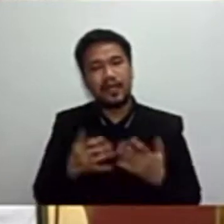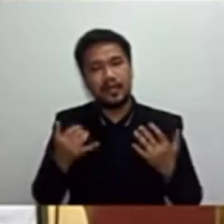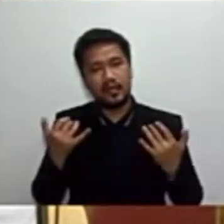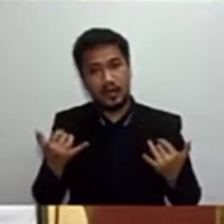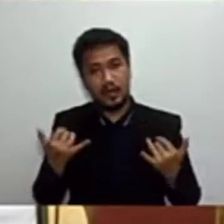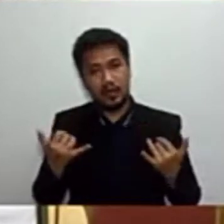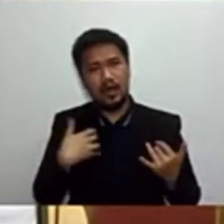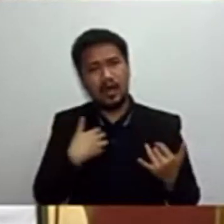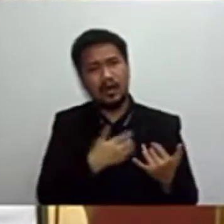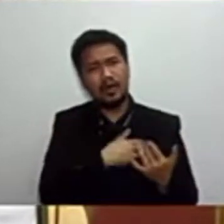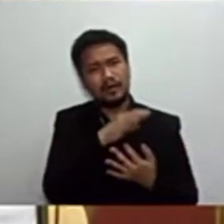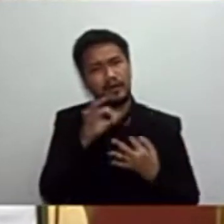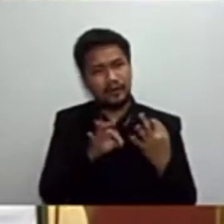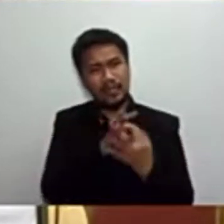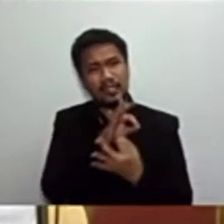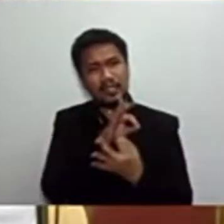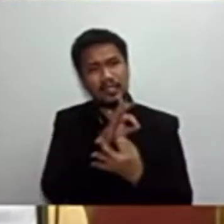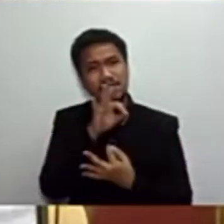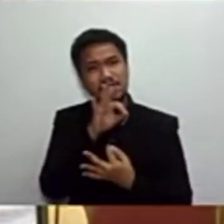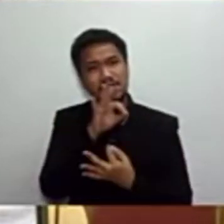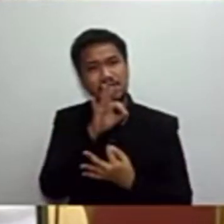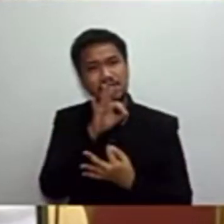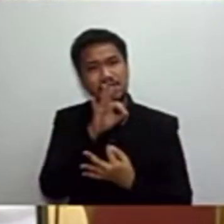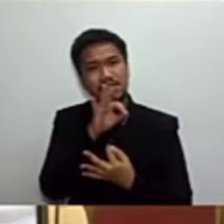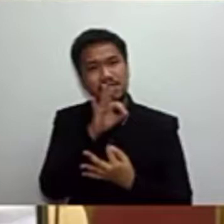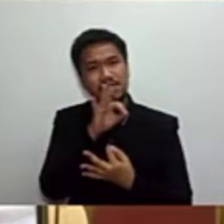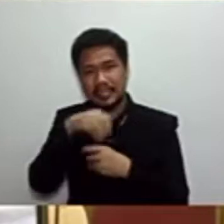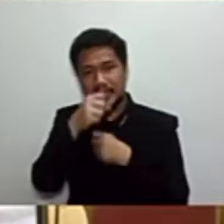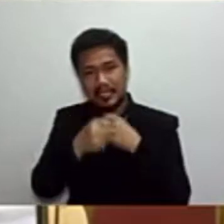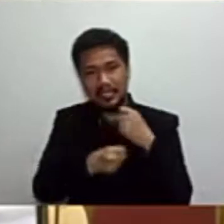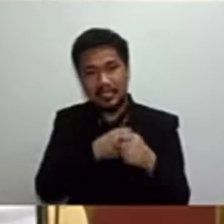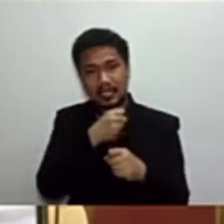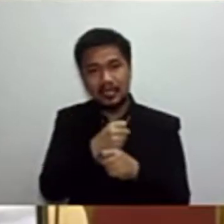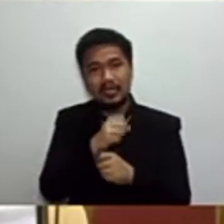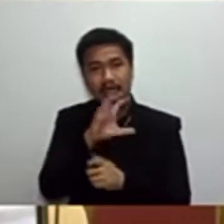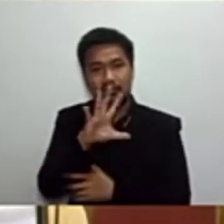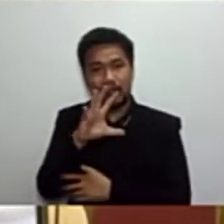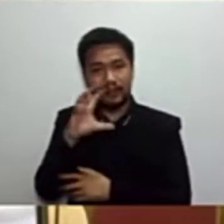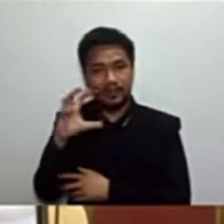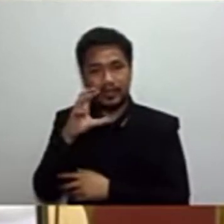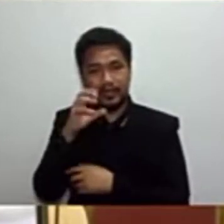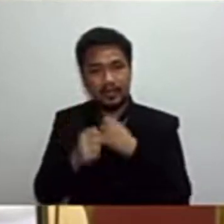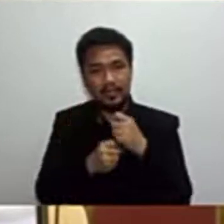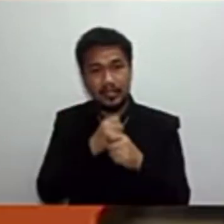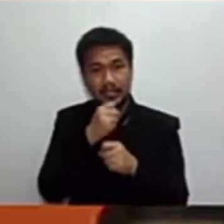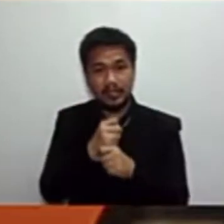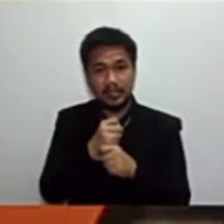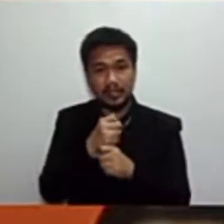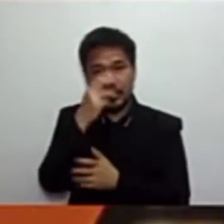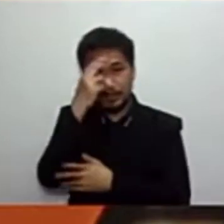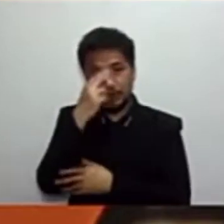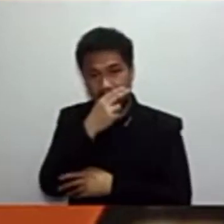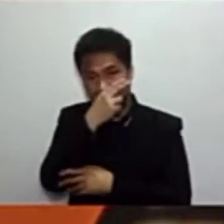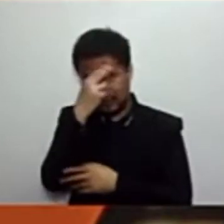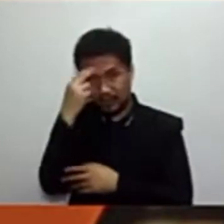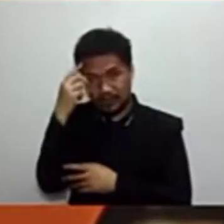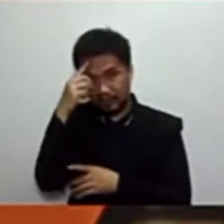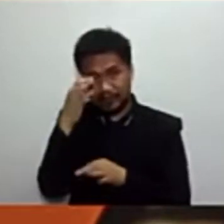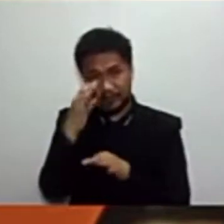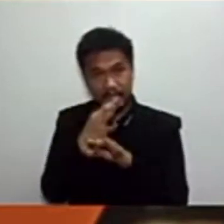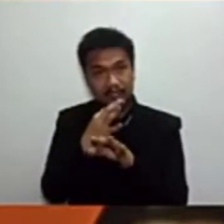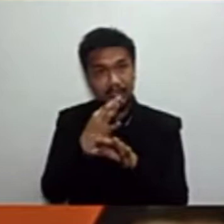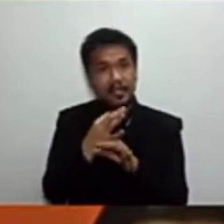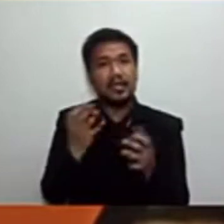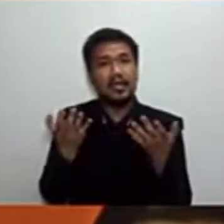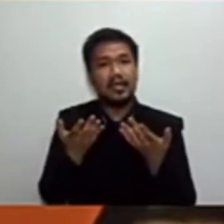ng pagdiriwang ng 500 years ng Kristyanismo sa ating bansa. At